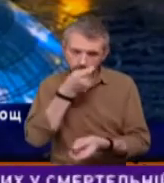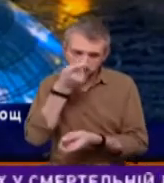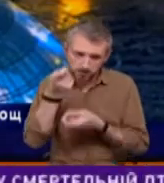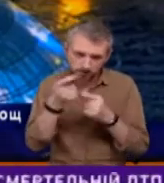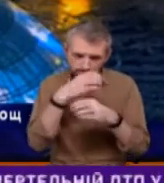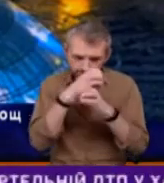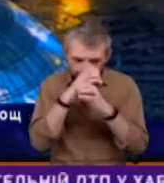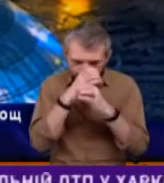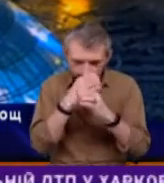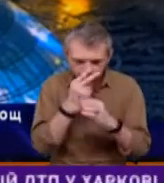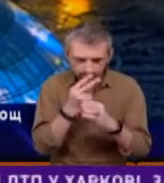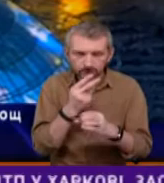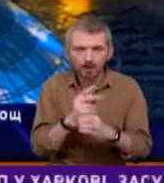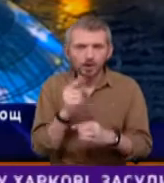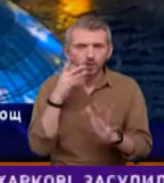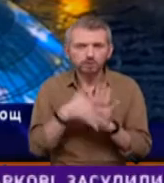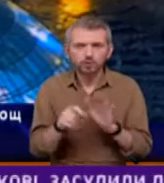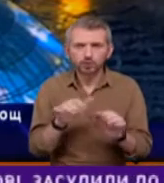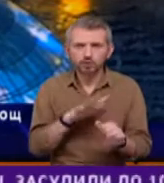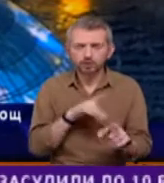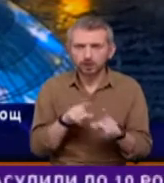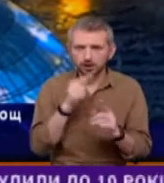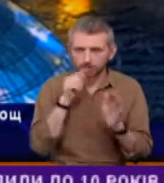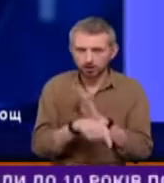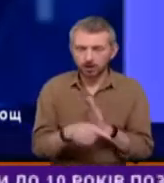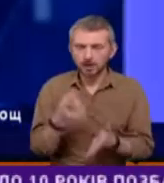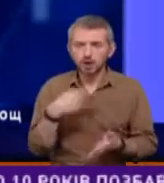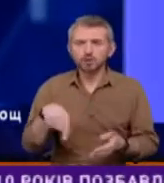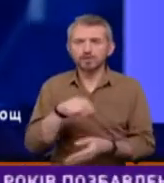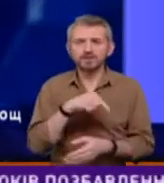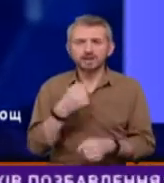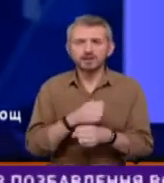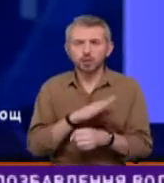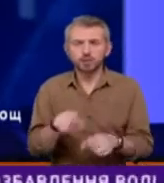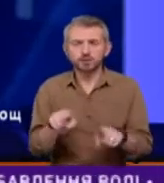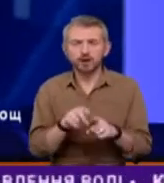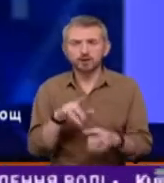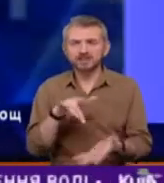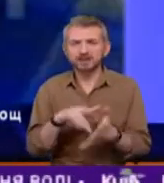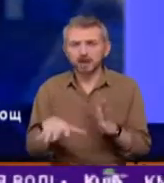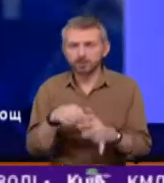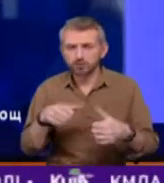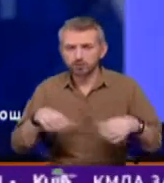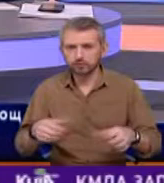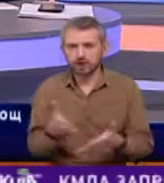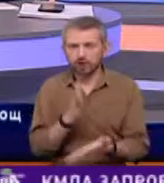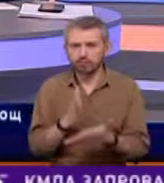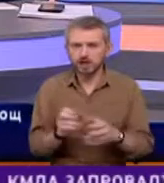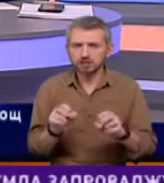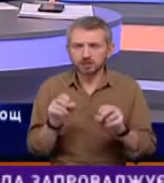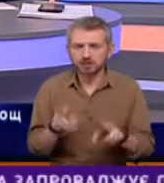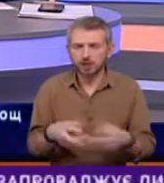підійти, розуміючи, що можуть бути варіанти. Якщо ви не робите так, як Центральна виборча комісія, яка має